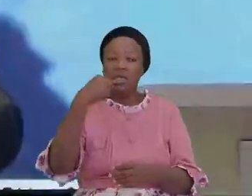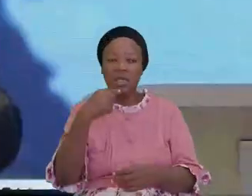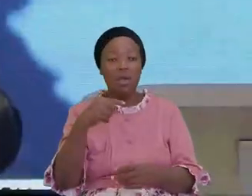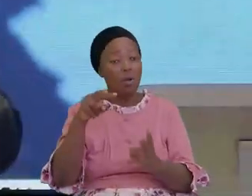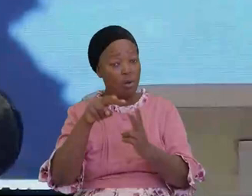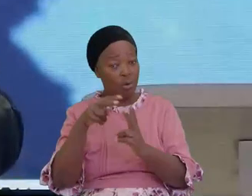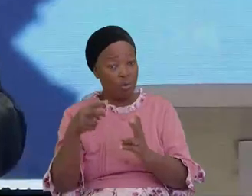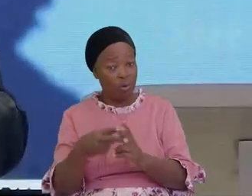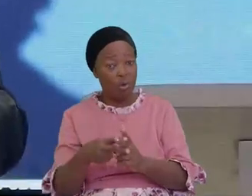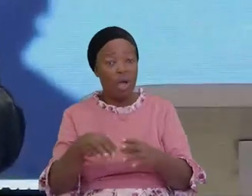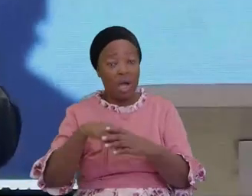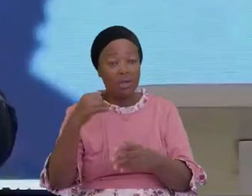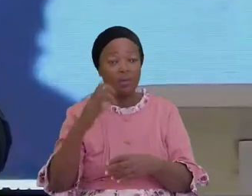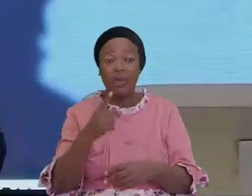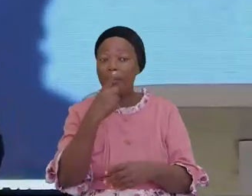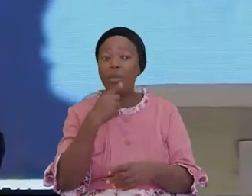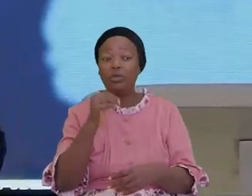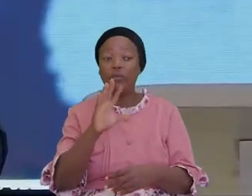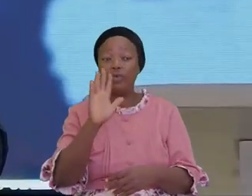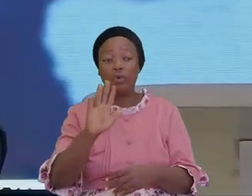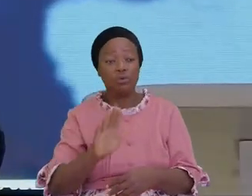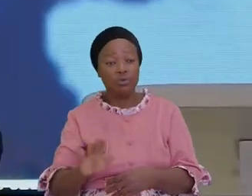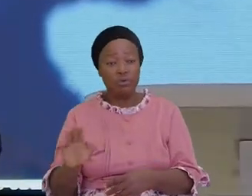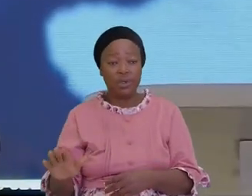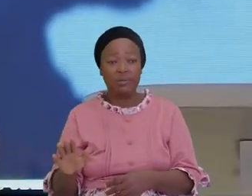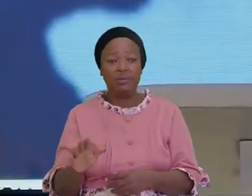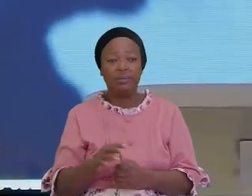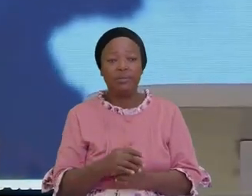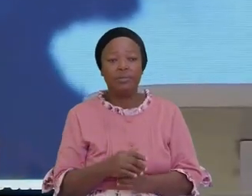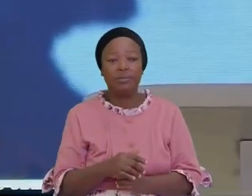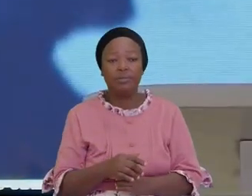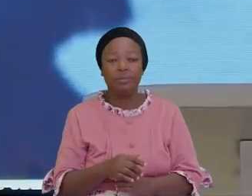ni de la bouche de tes enfants,